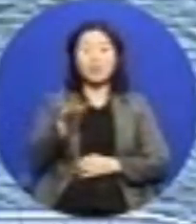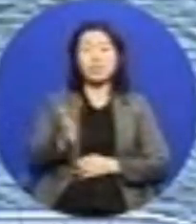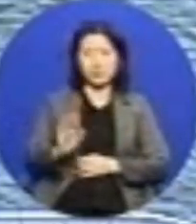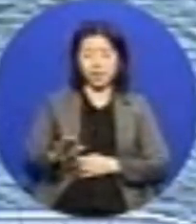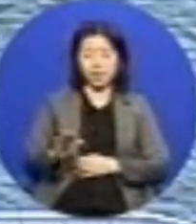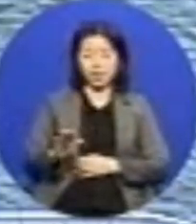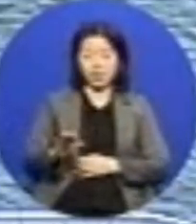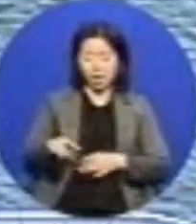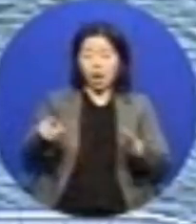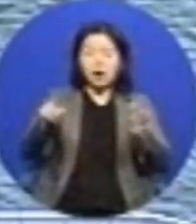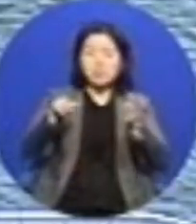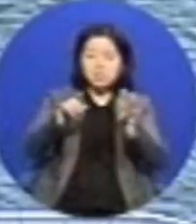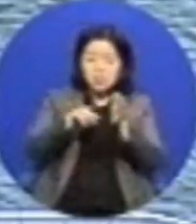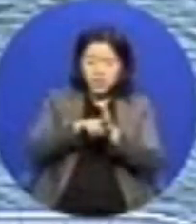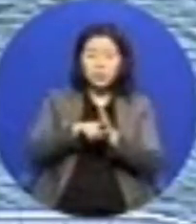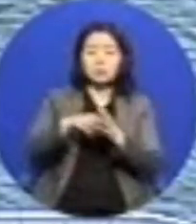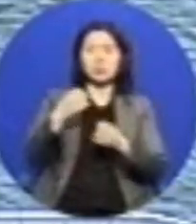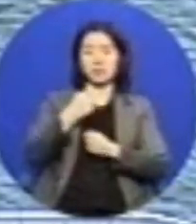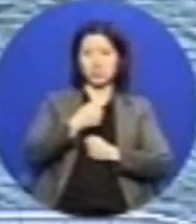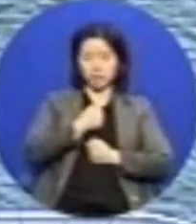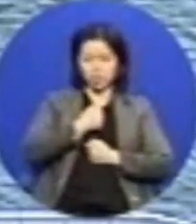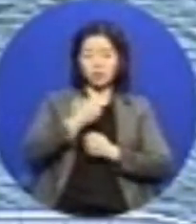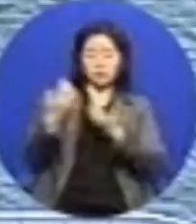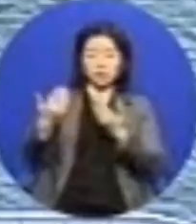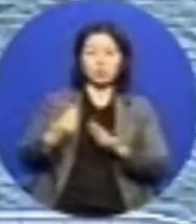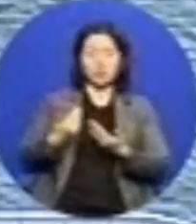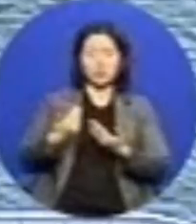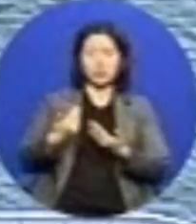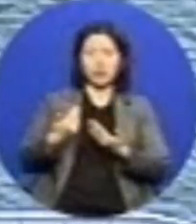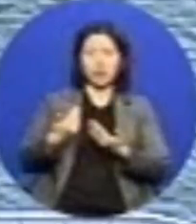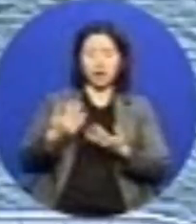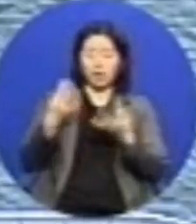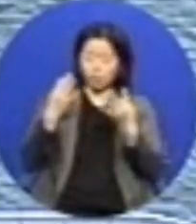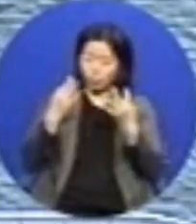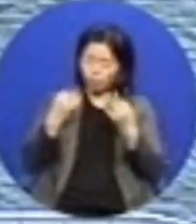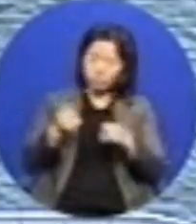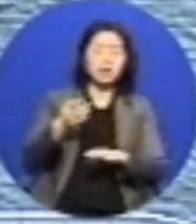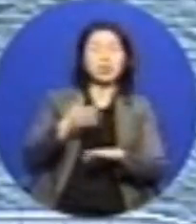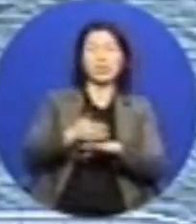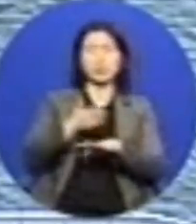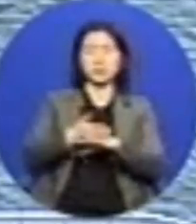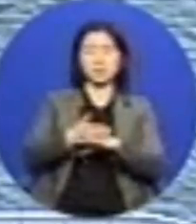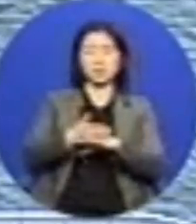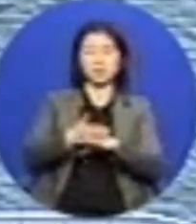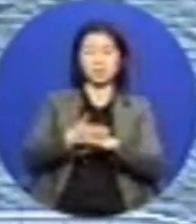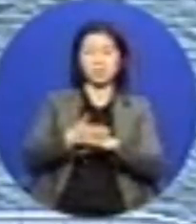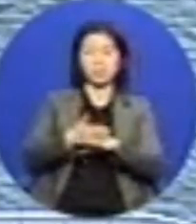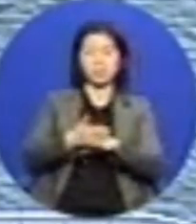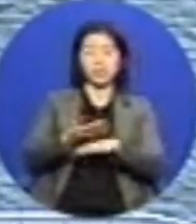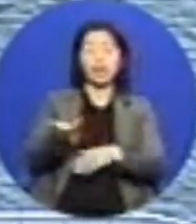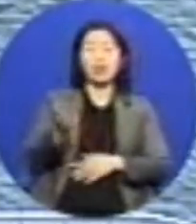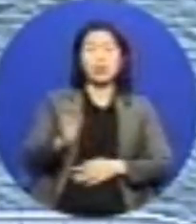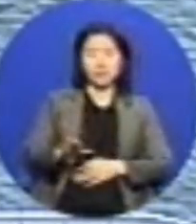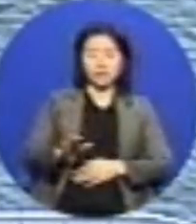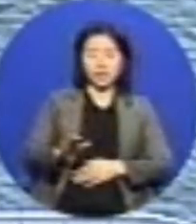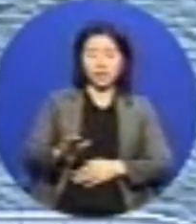믿음을 지켜 줘 때니까 얼마나 감사해요 그런데